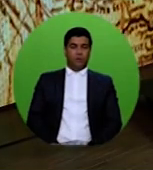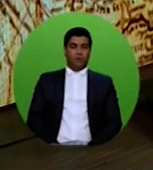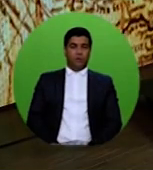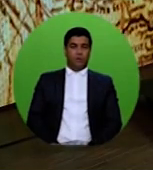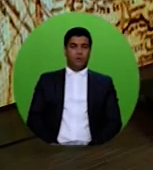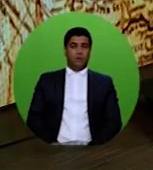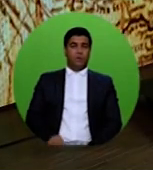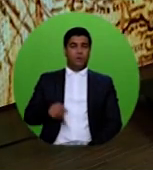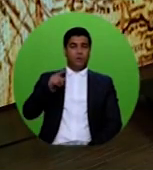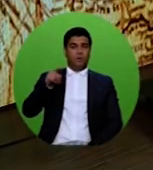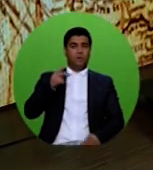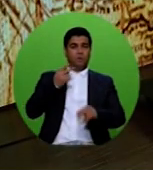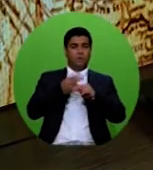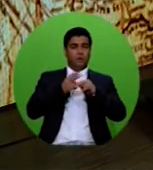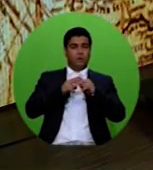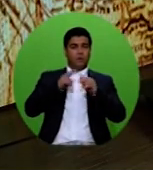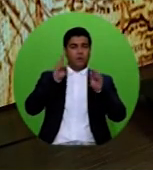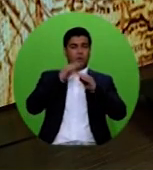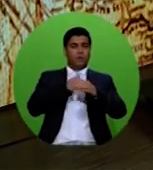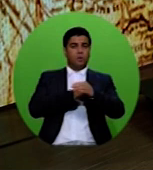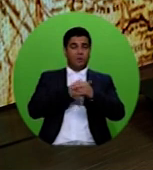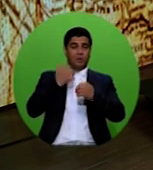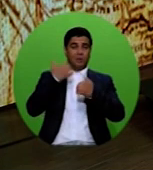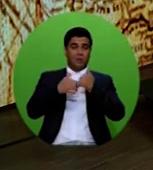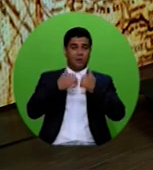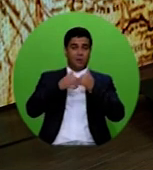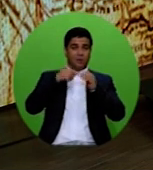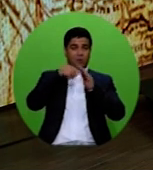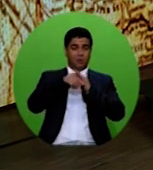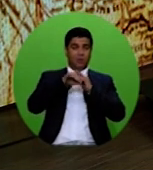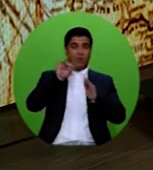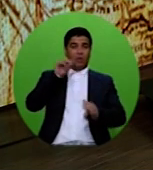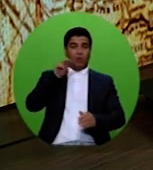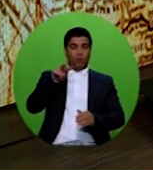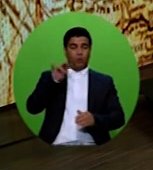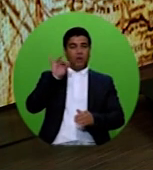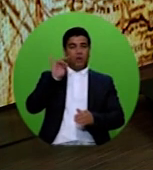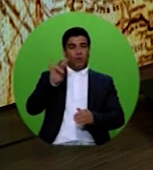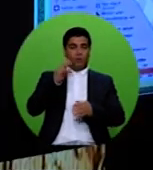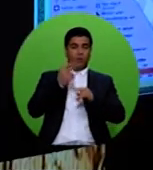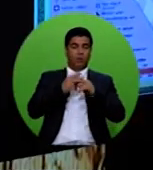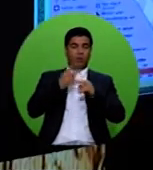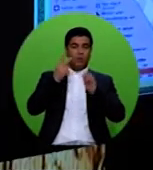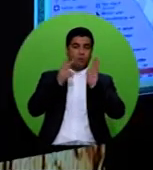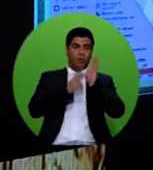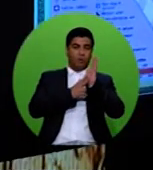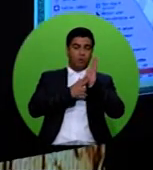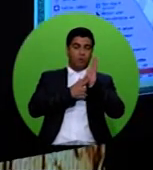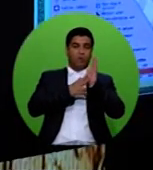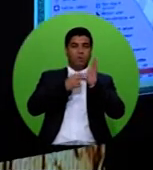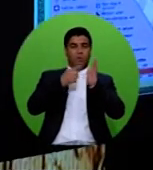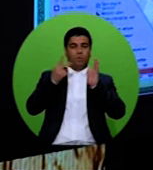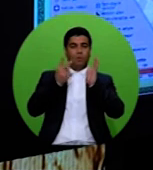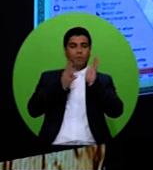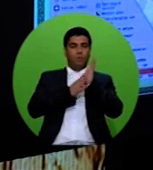Летние температуры, ребята, отличаются тем, что средняя температура июля здесь составляет 28 плюс